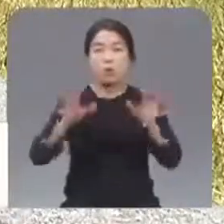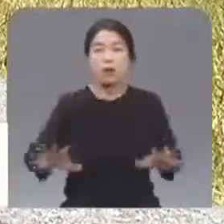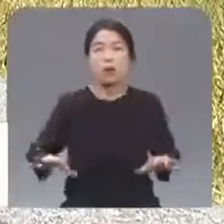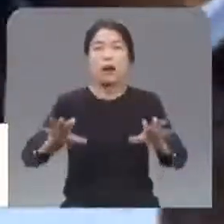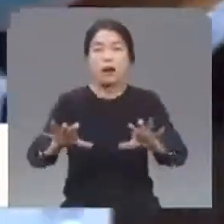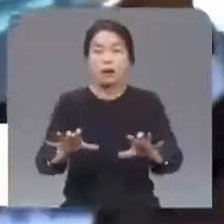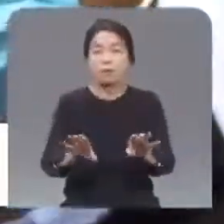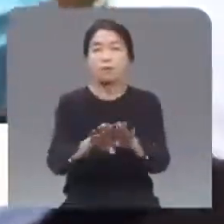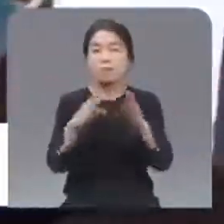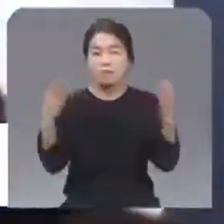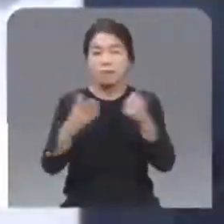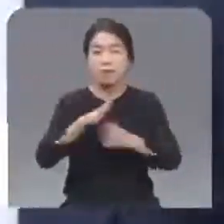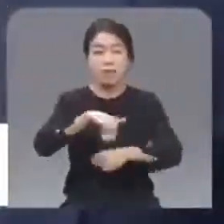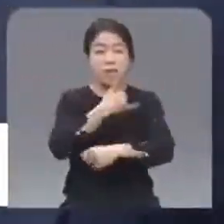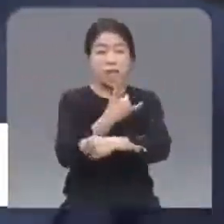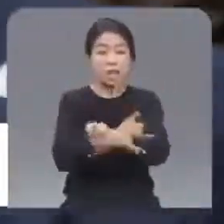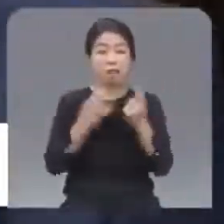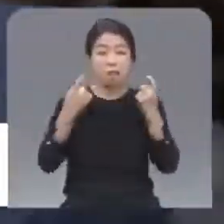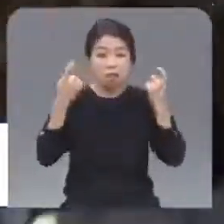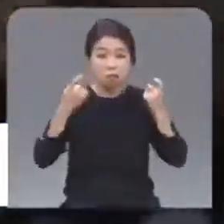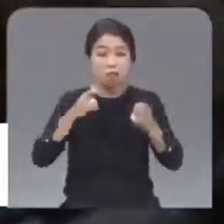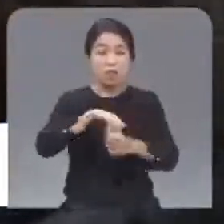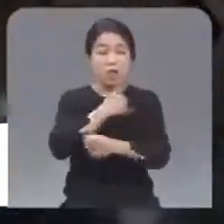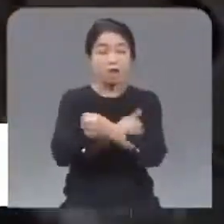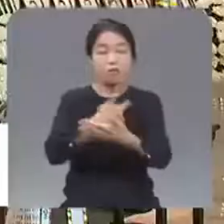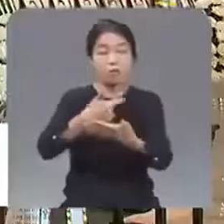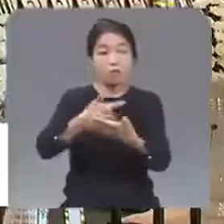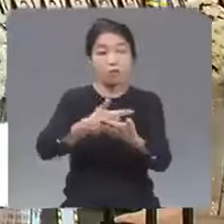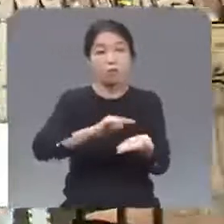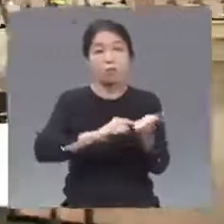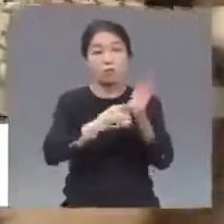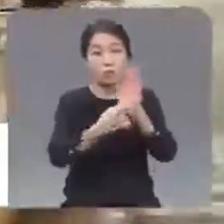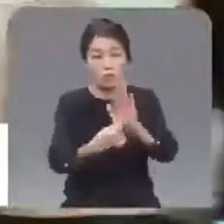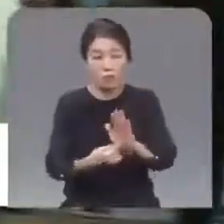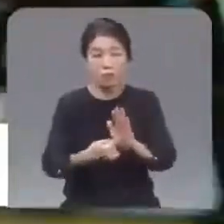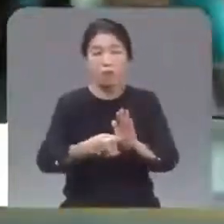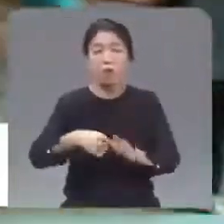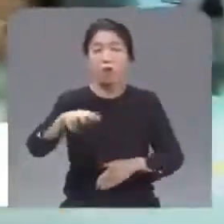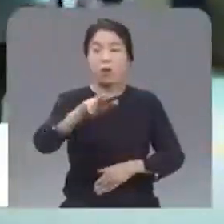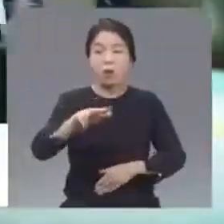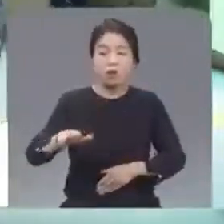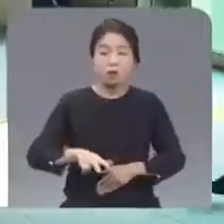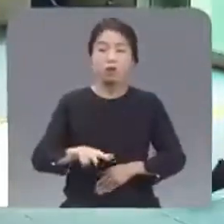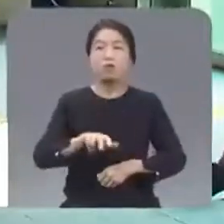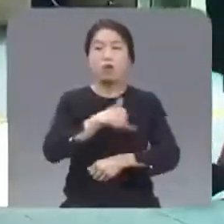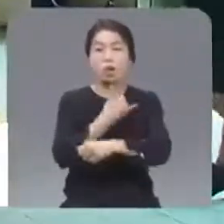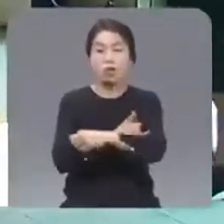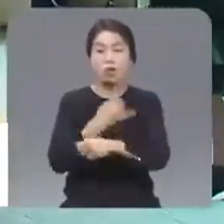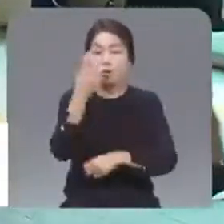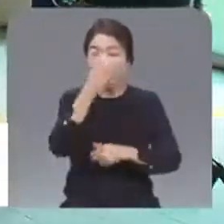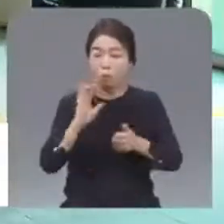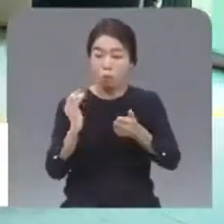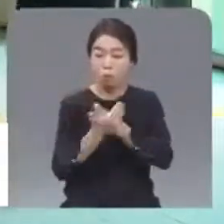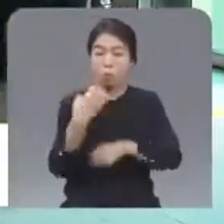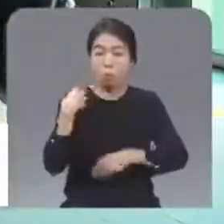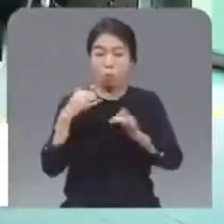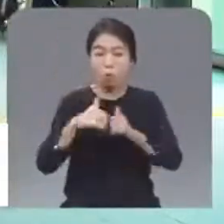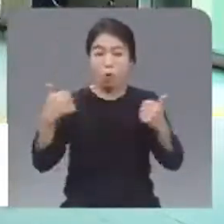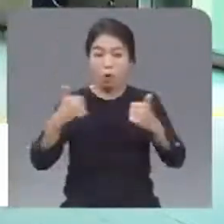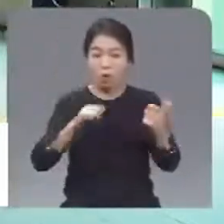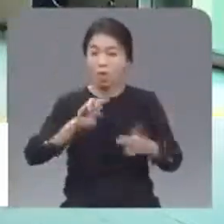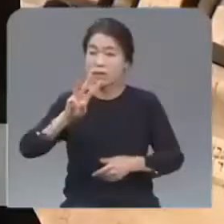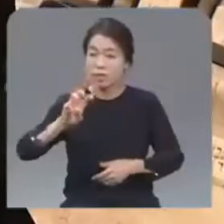열리면서 인권투어와 인권 논문 발표 전국 인권 보호관 회의 등 38개의 다양한